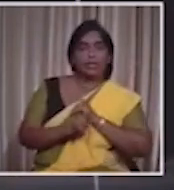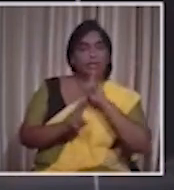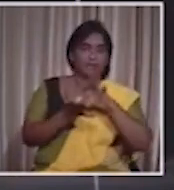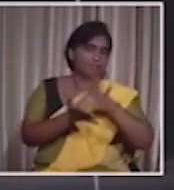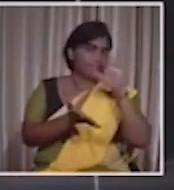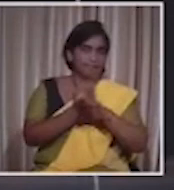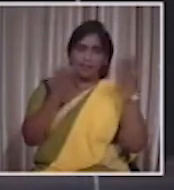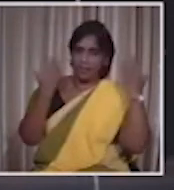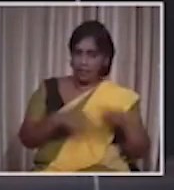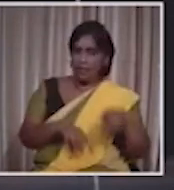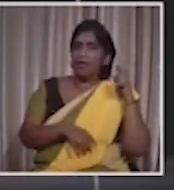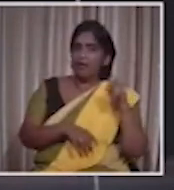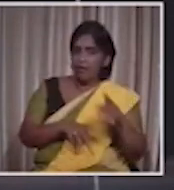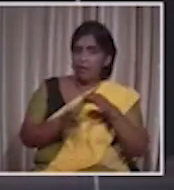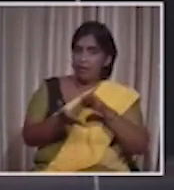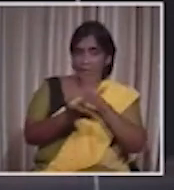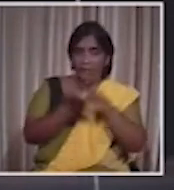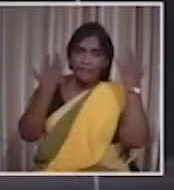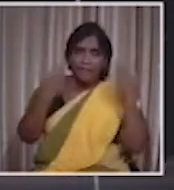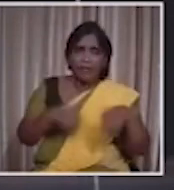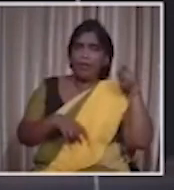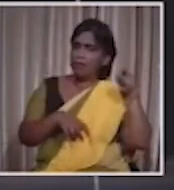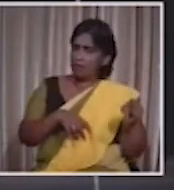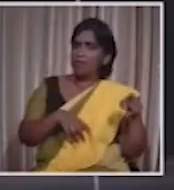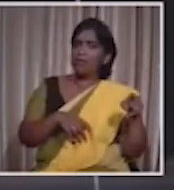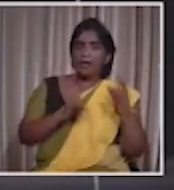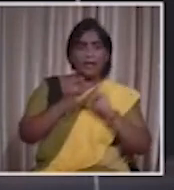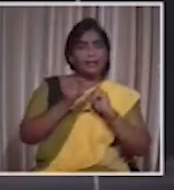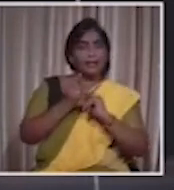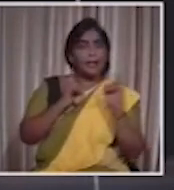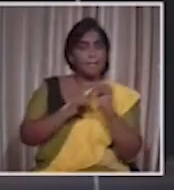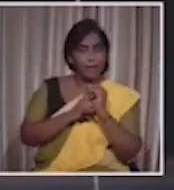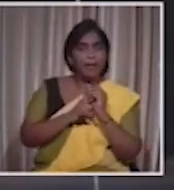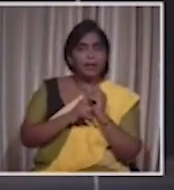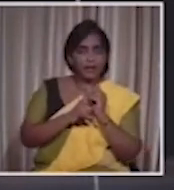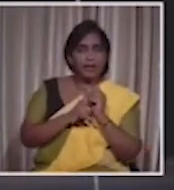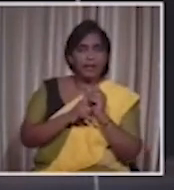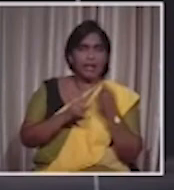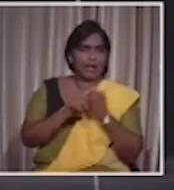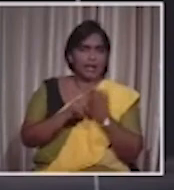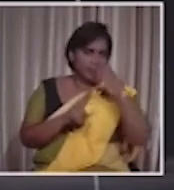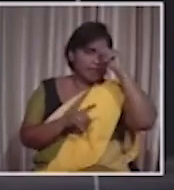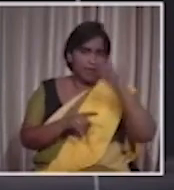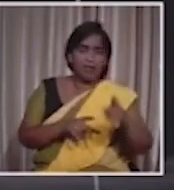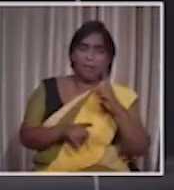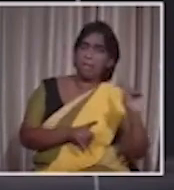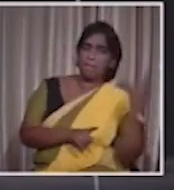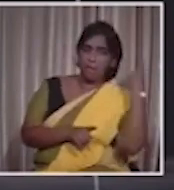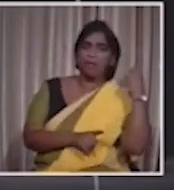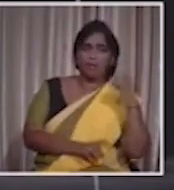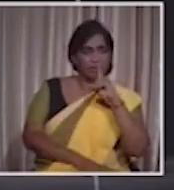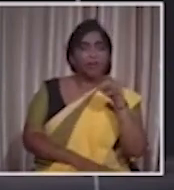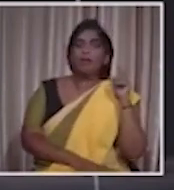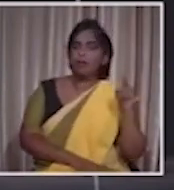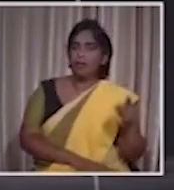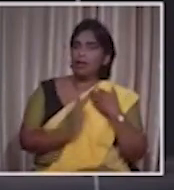තීන්දුව දීලා තියෙන්නේ. එතකොට එහෙම තියෙද්දී මේ SSP KB කීර්තිරත්න මහත්මයා කියන තමයි මේ නියෝගය දීලා තියෙන්නේ.